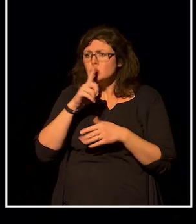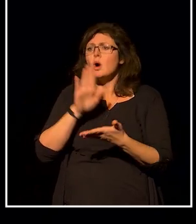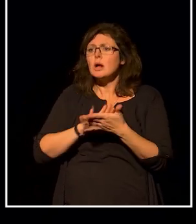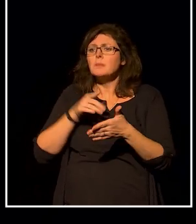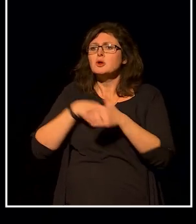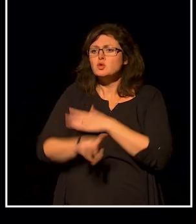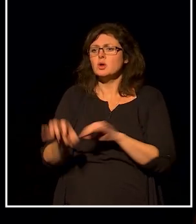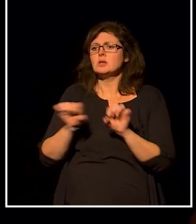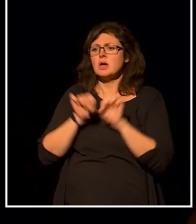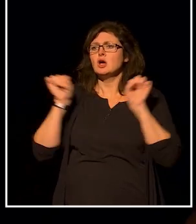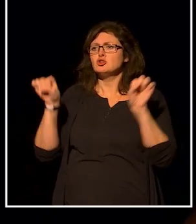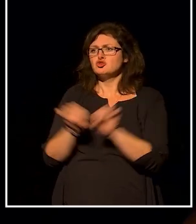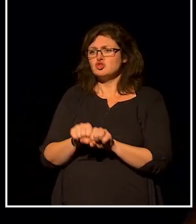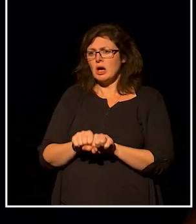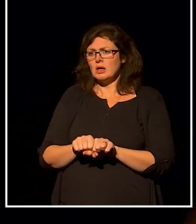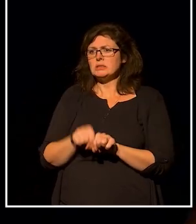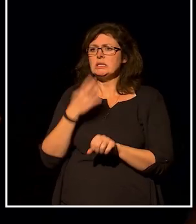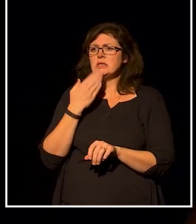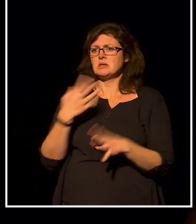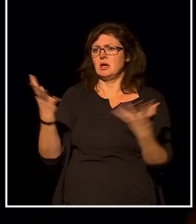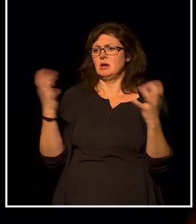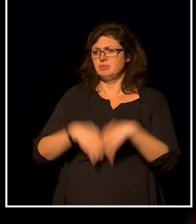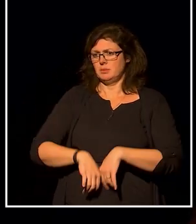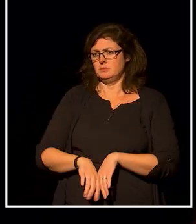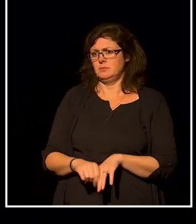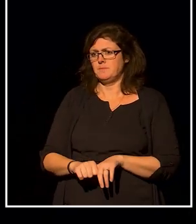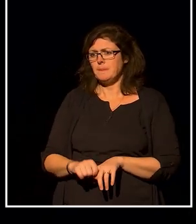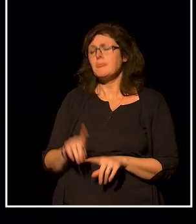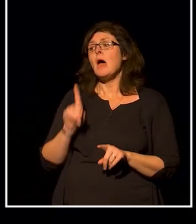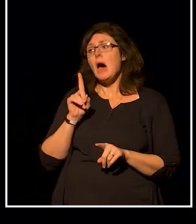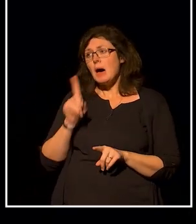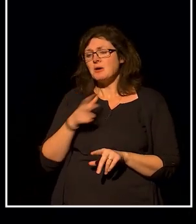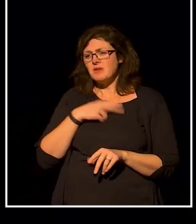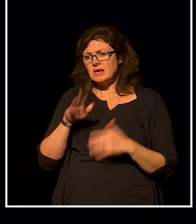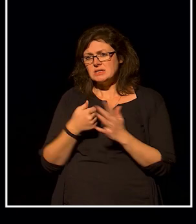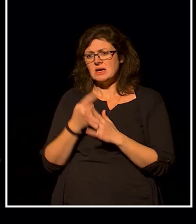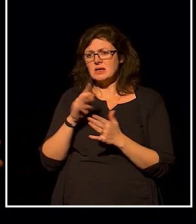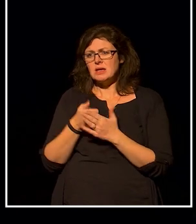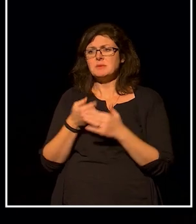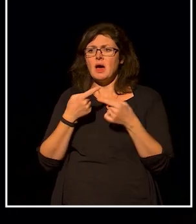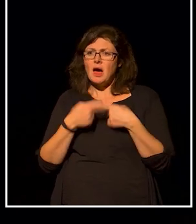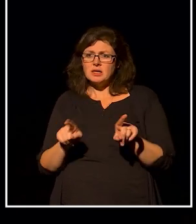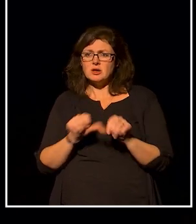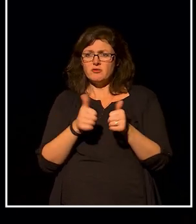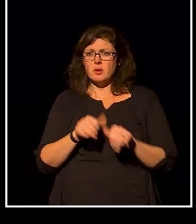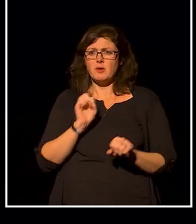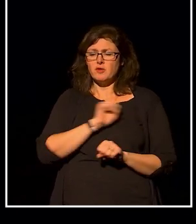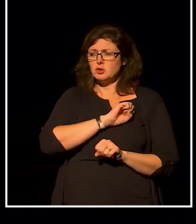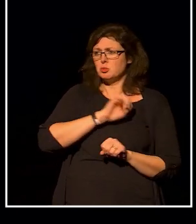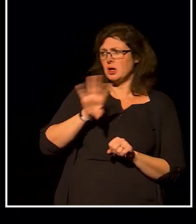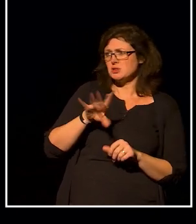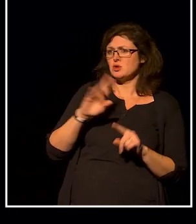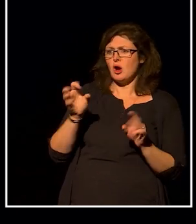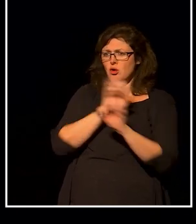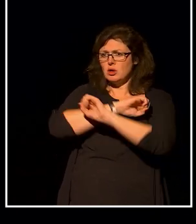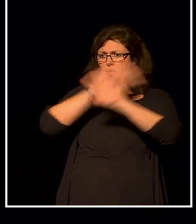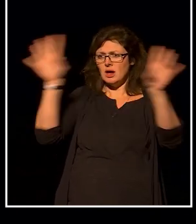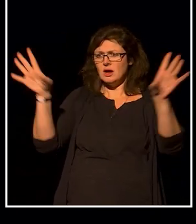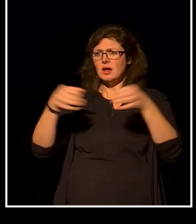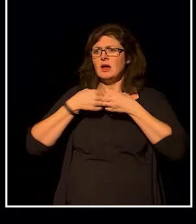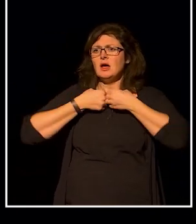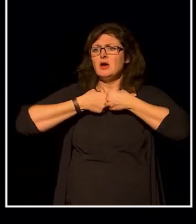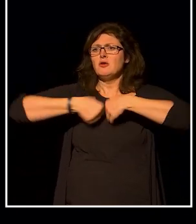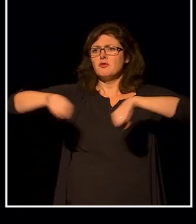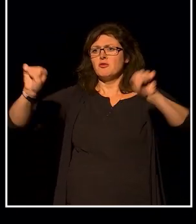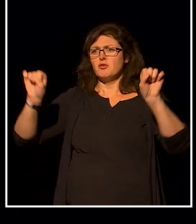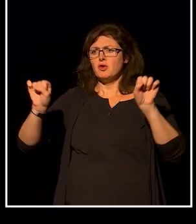Und andererseits haben wir noch so eine andere Form der Projektion. Das wird auch deutlich in diesem Slogan Free